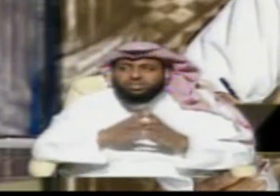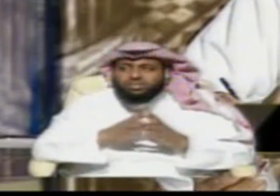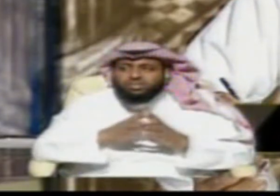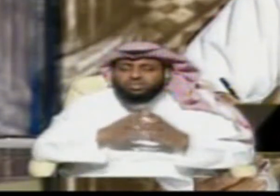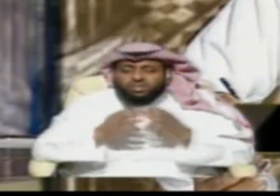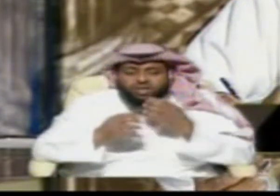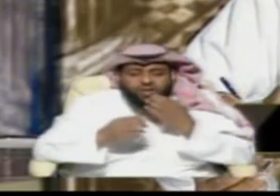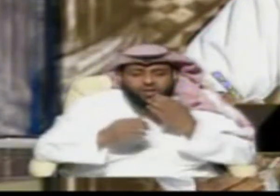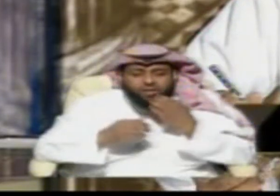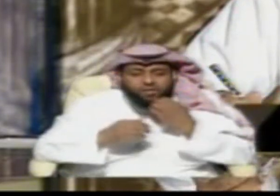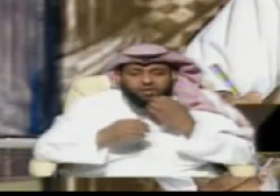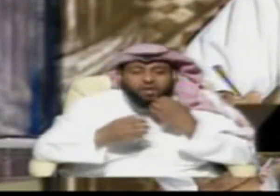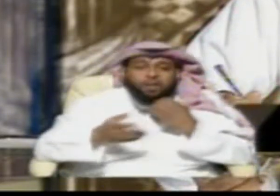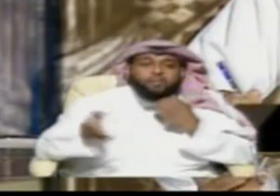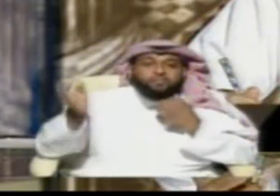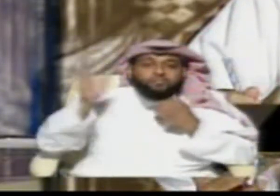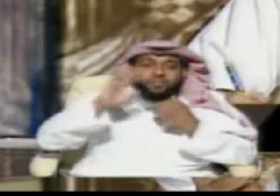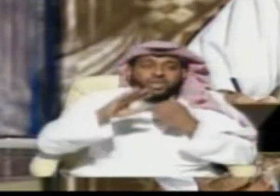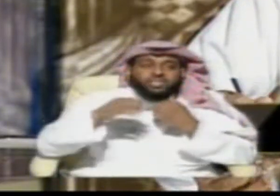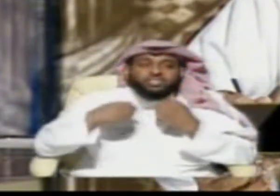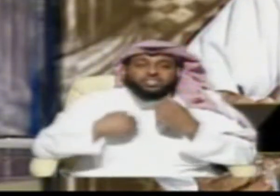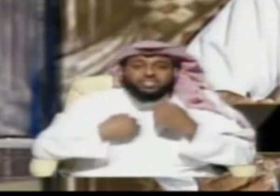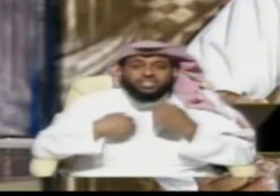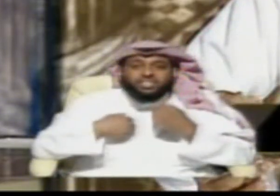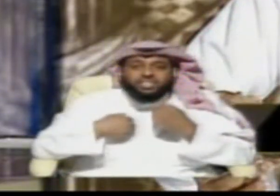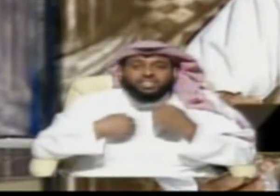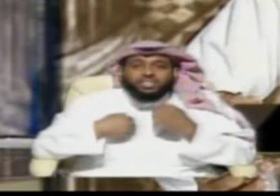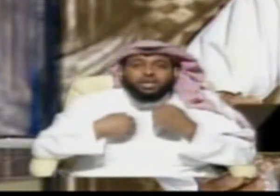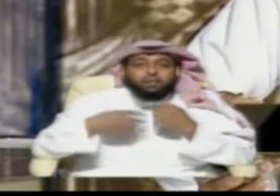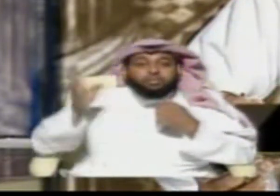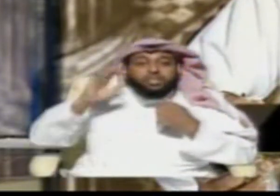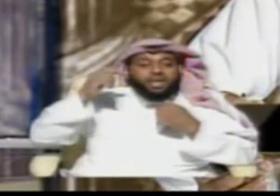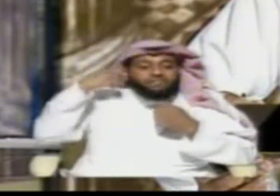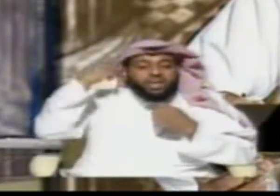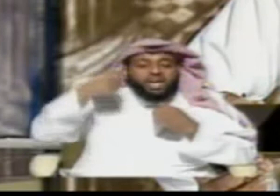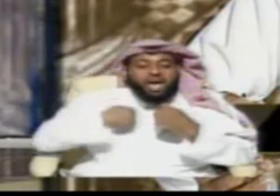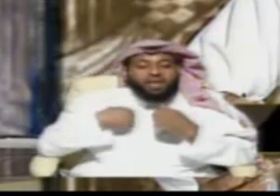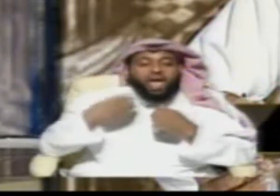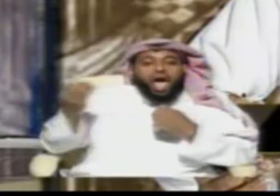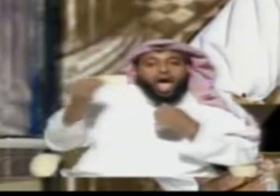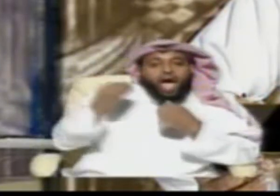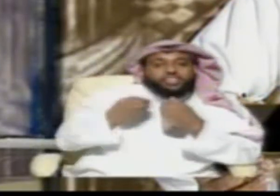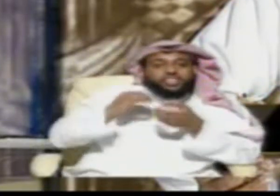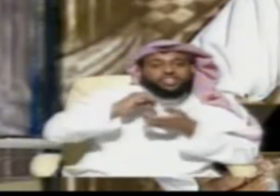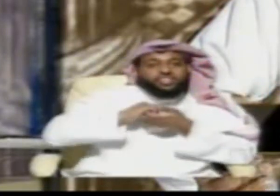جلست معه دايم بعد ما أعطاني إياها ولا كان يسألني، فقلت أكيد إنها هدية. نعم.